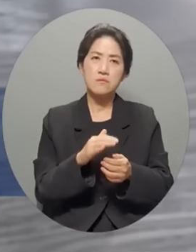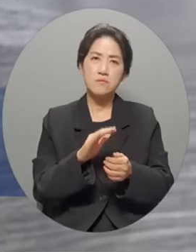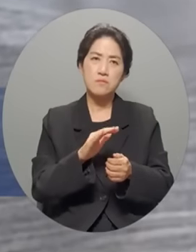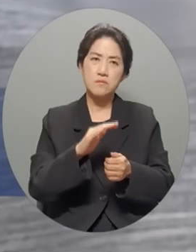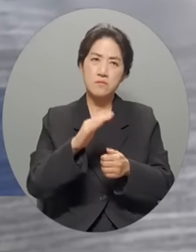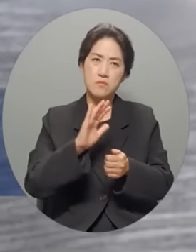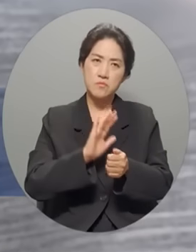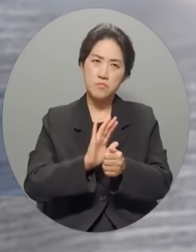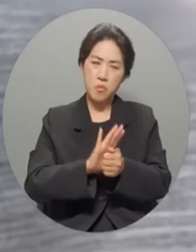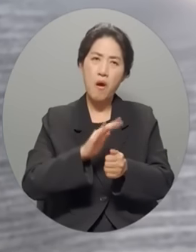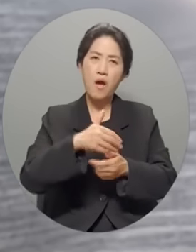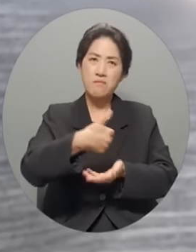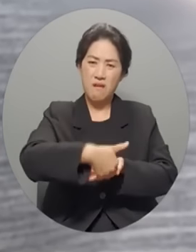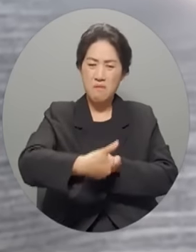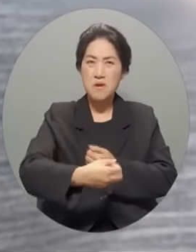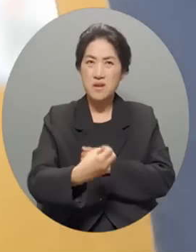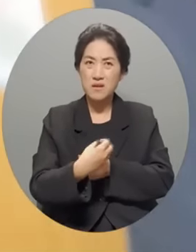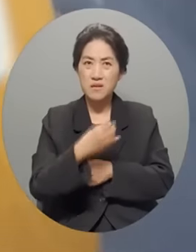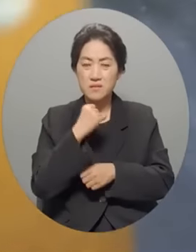직접 말씀하셨으니까.